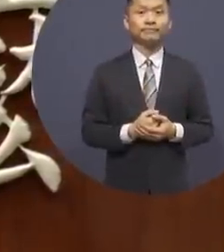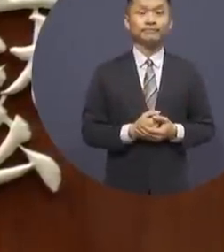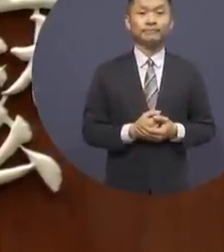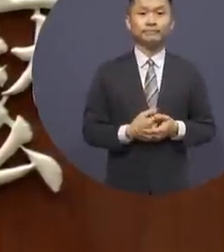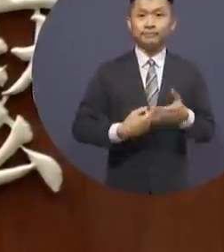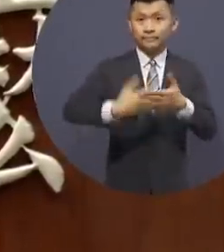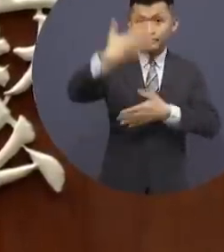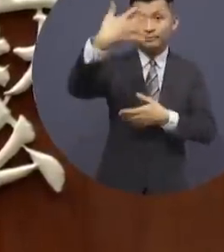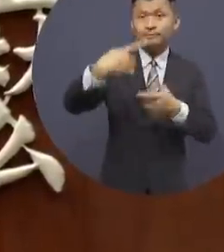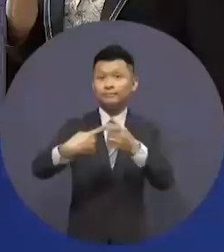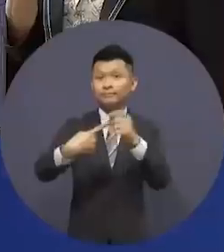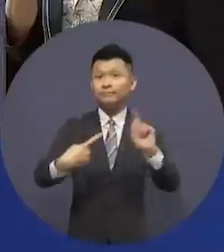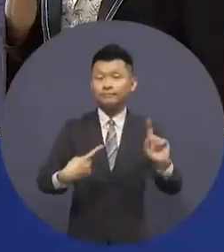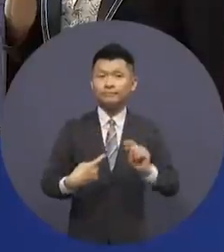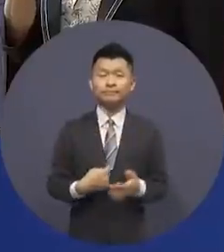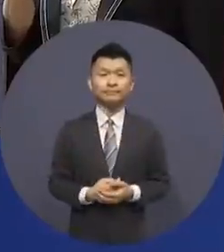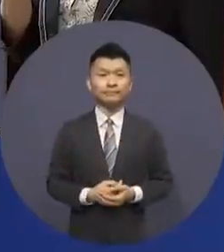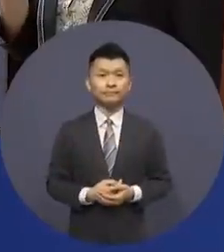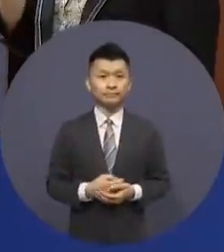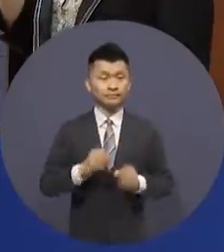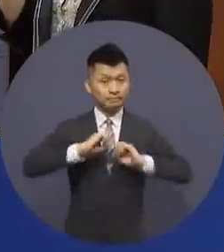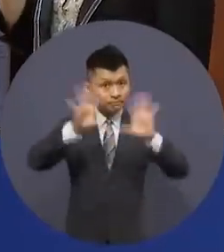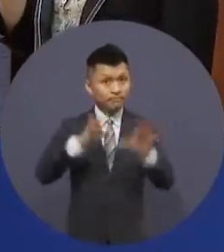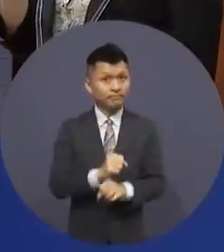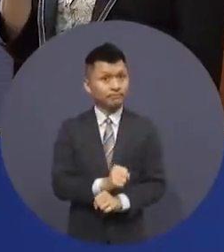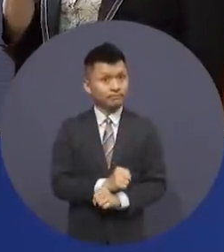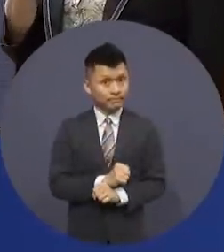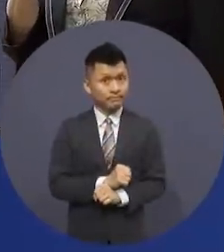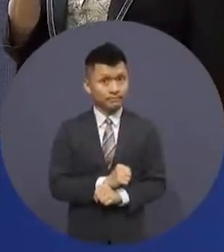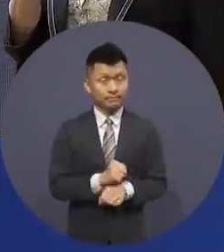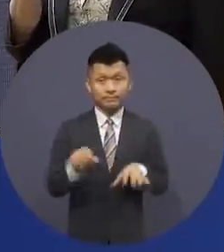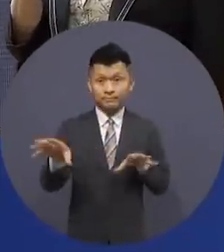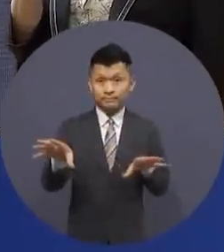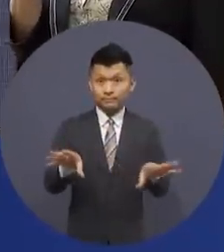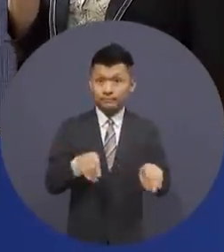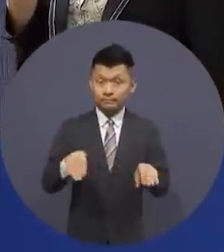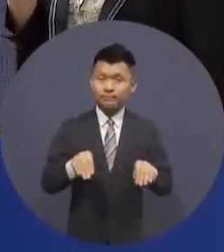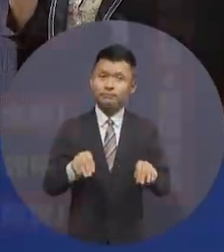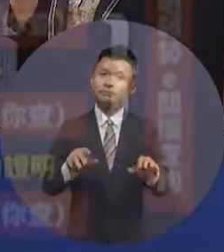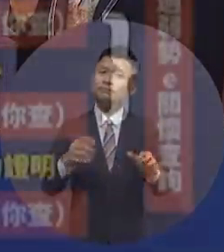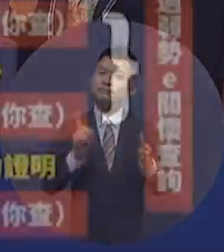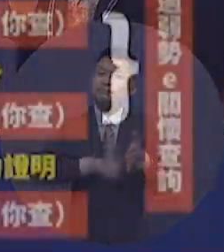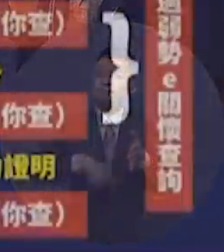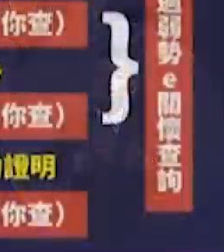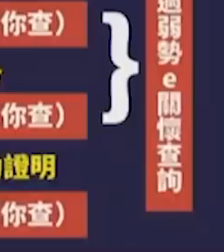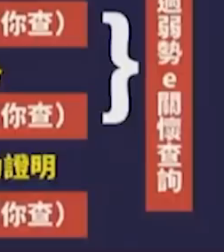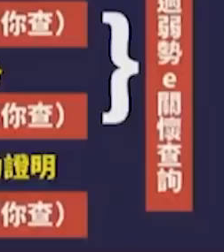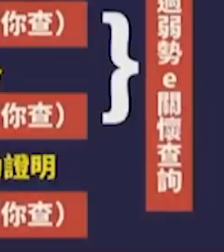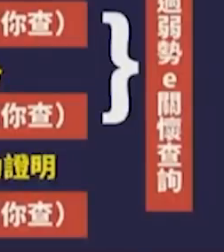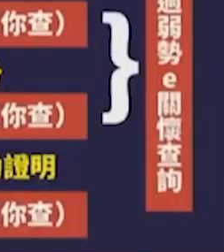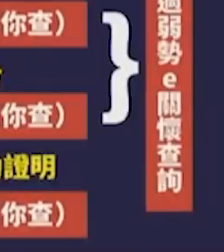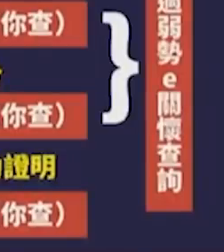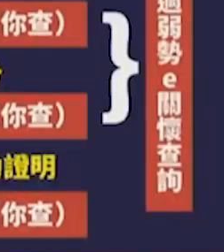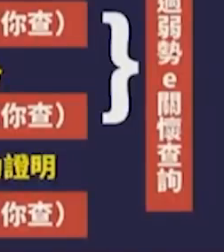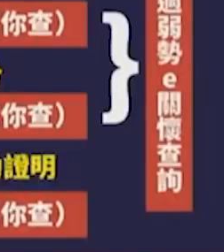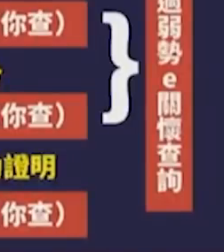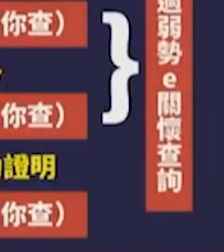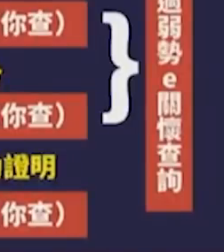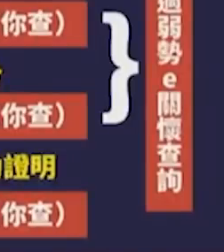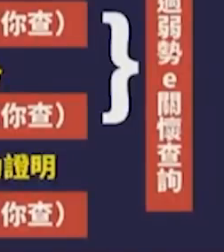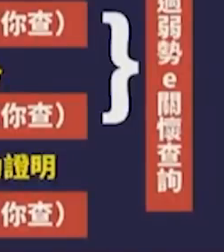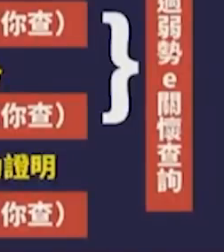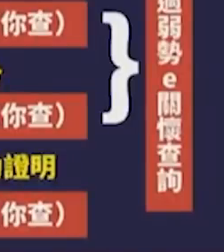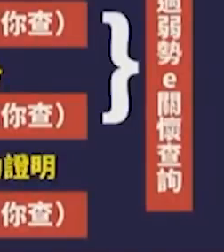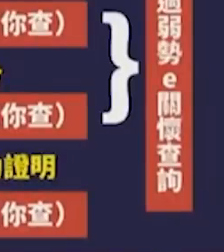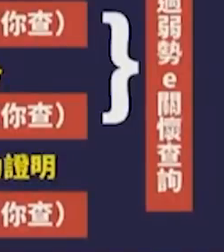，OK 啊。第一个就是要跟大家提醒，就是说要带的东西大概很简单，第一个带一下这个主要申请人的